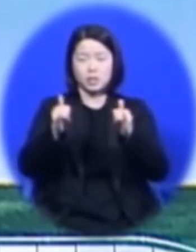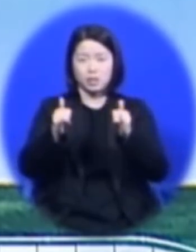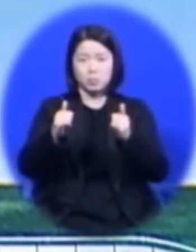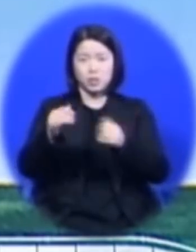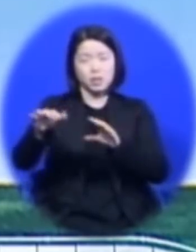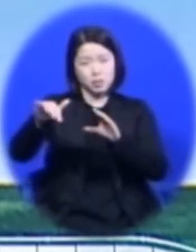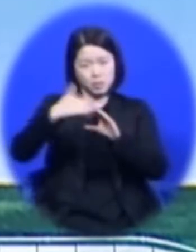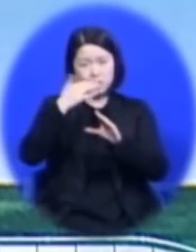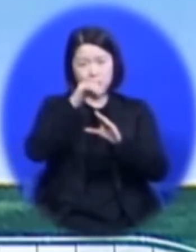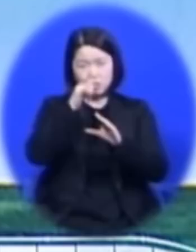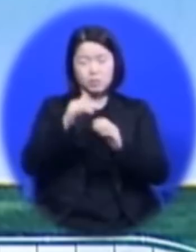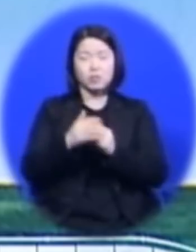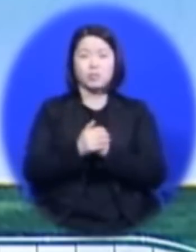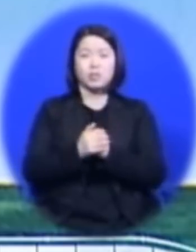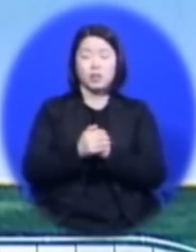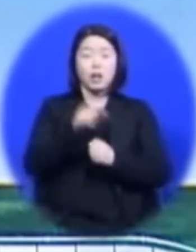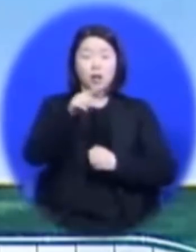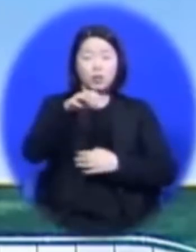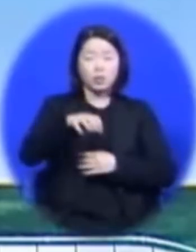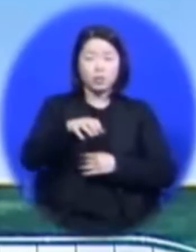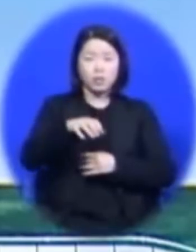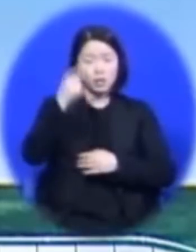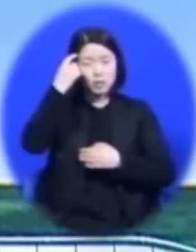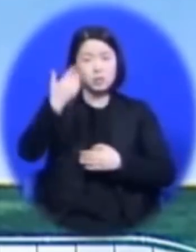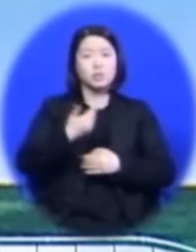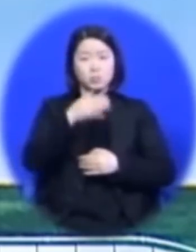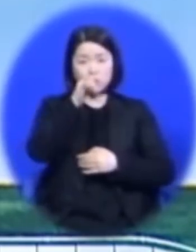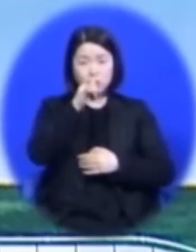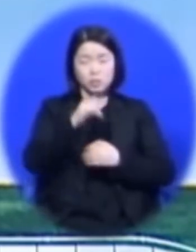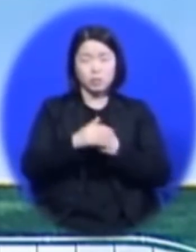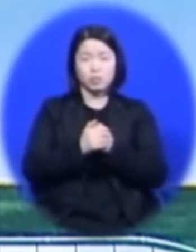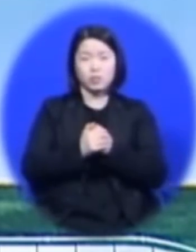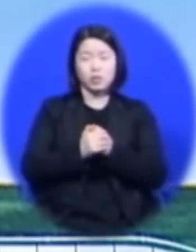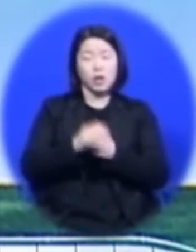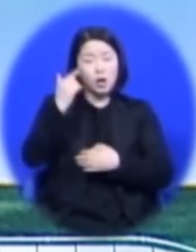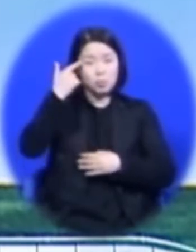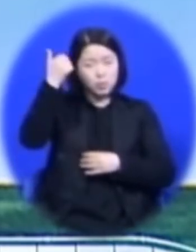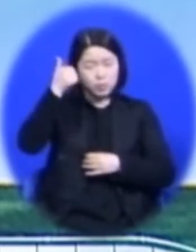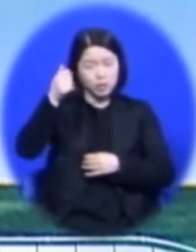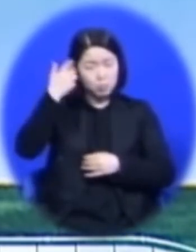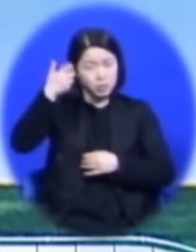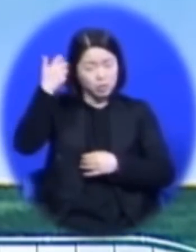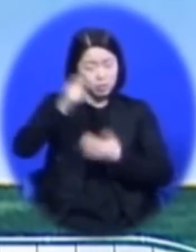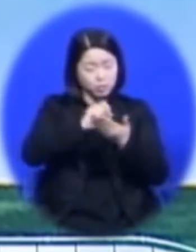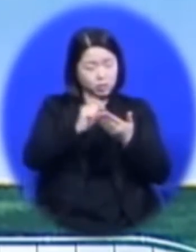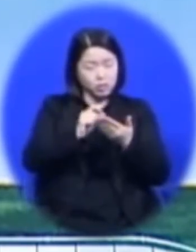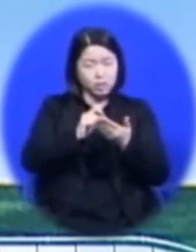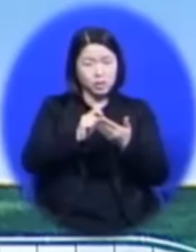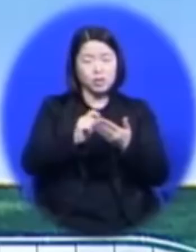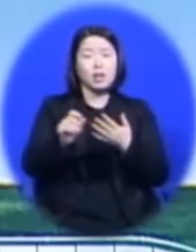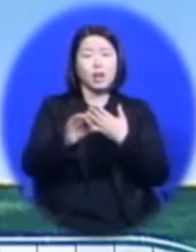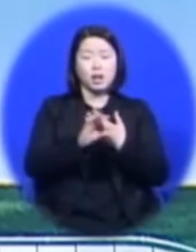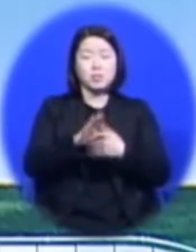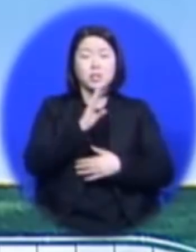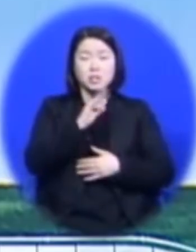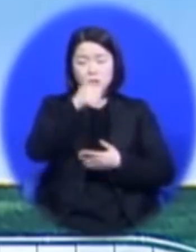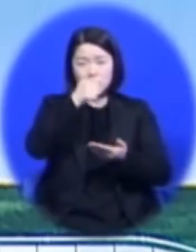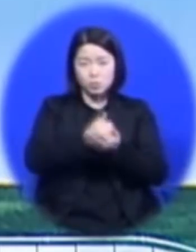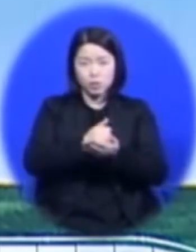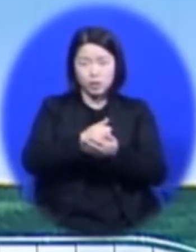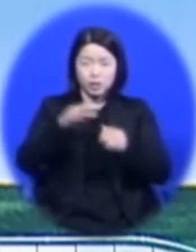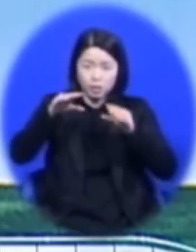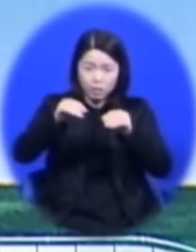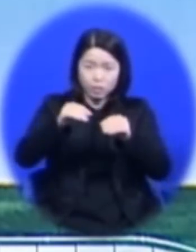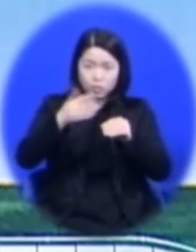보냈어요 거기에 이렇게 질문합니다 목사님 영성을 길었으면 진짜 주의를 끌 수